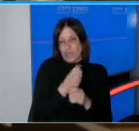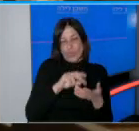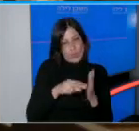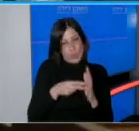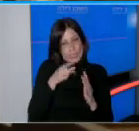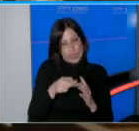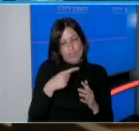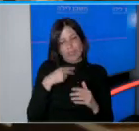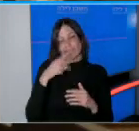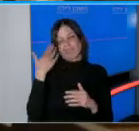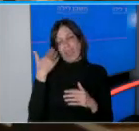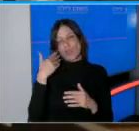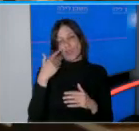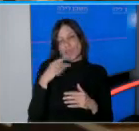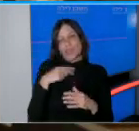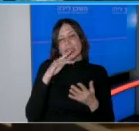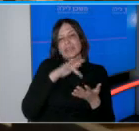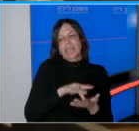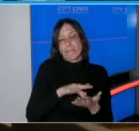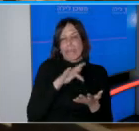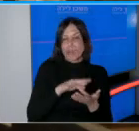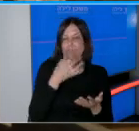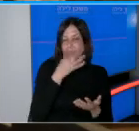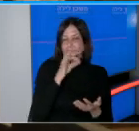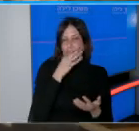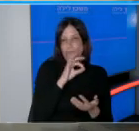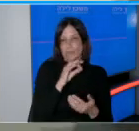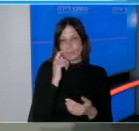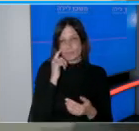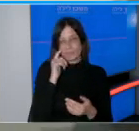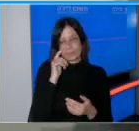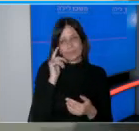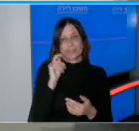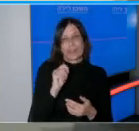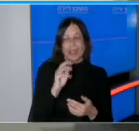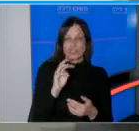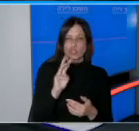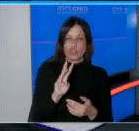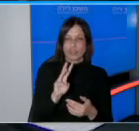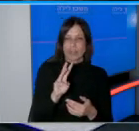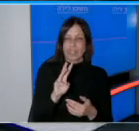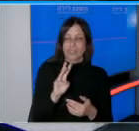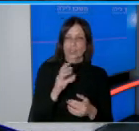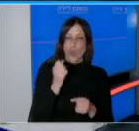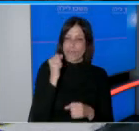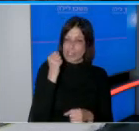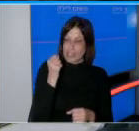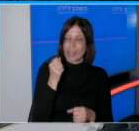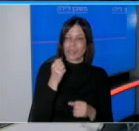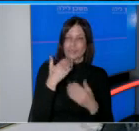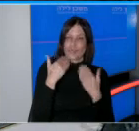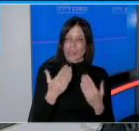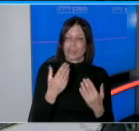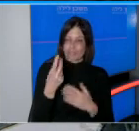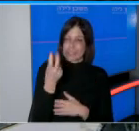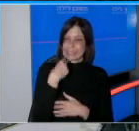שהיינו נמצאים ונמצאות היום במקום טוב הרבה יותר. תמר שוורץ, עובדת סוציאלית, תודה רבה שהצטרפת אלינו.